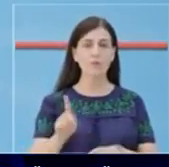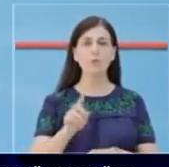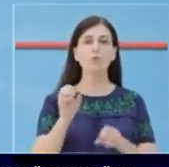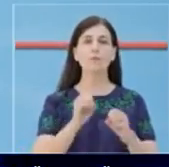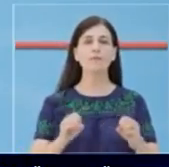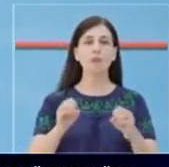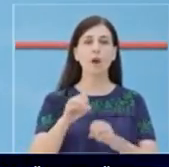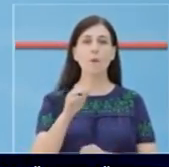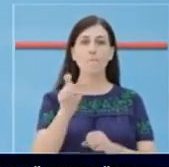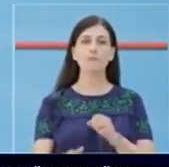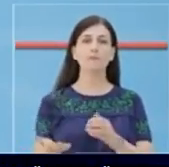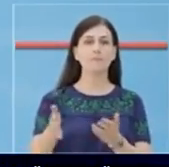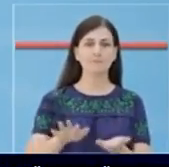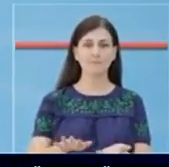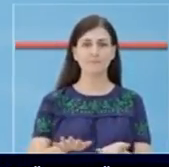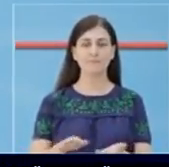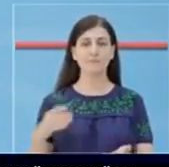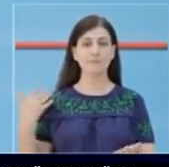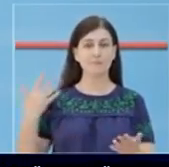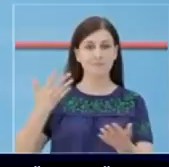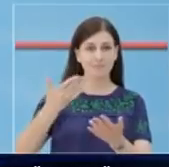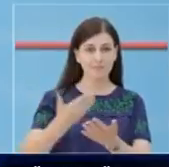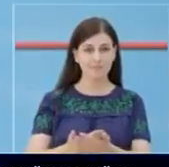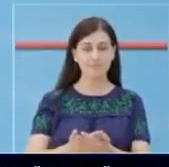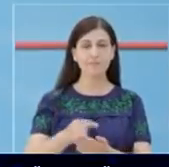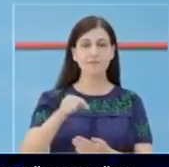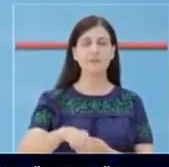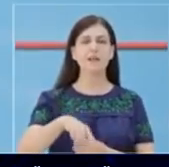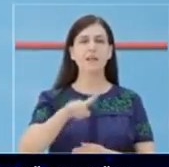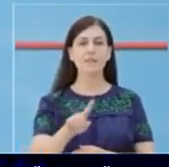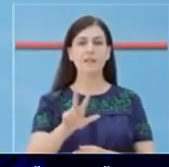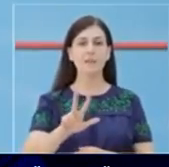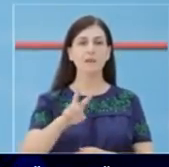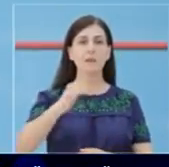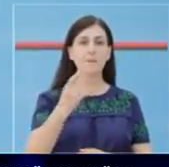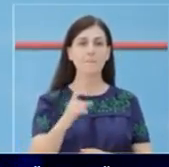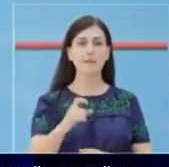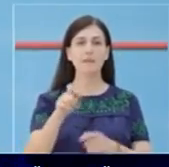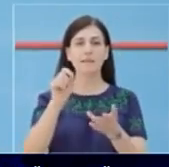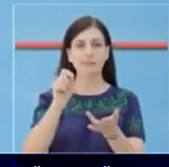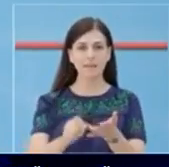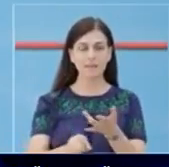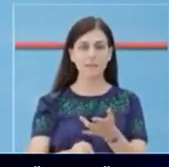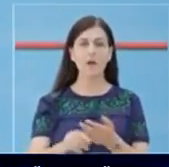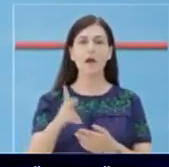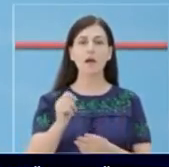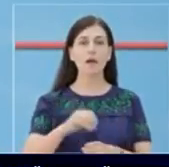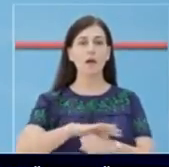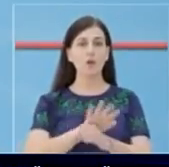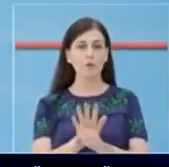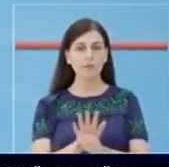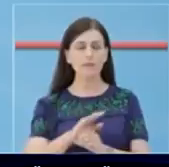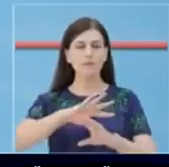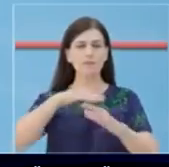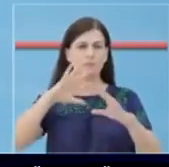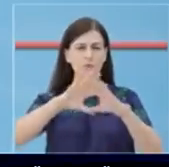2 javësh, fatmirësisht nuk kemi asnjë humbje jete. Deri më sot janë kryer mbi 13.000 testime dhe janë konfirmuar